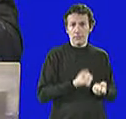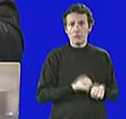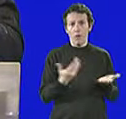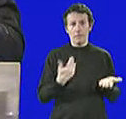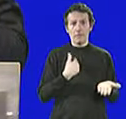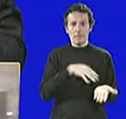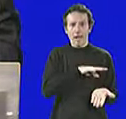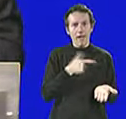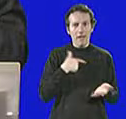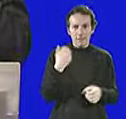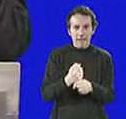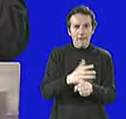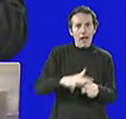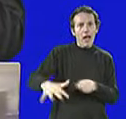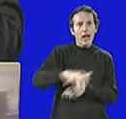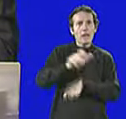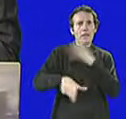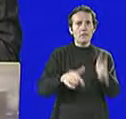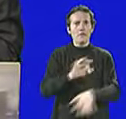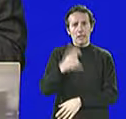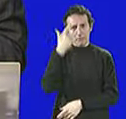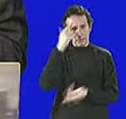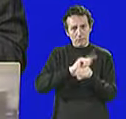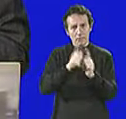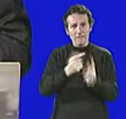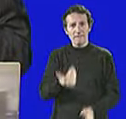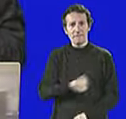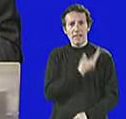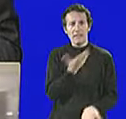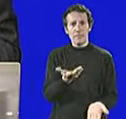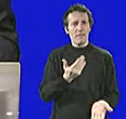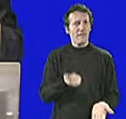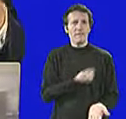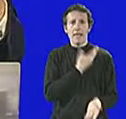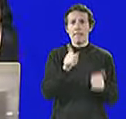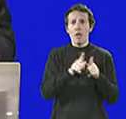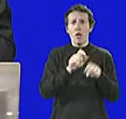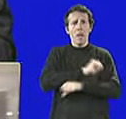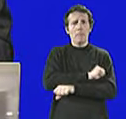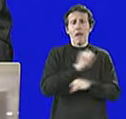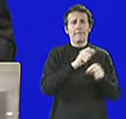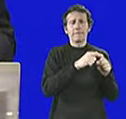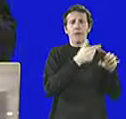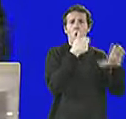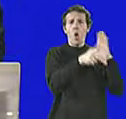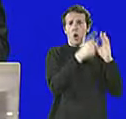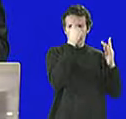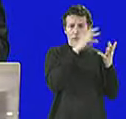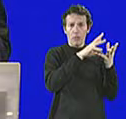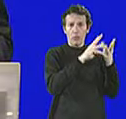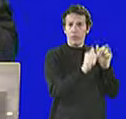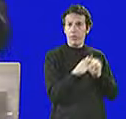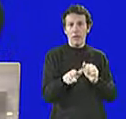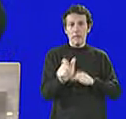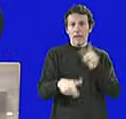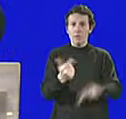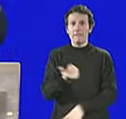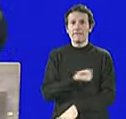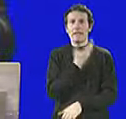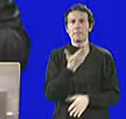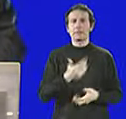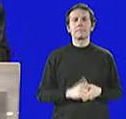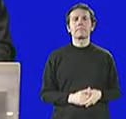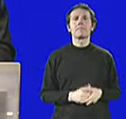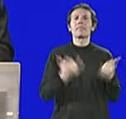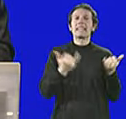travail qui aurait été la première victime de l'éclatement de l'euro et de l'Europe. Vous, dans cette